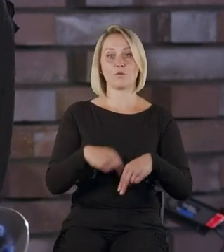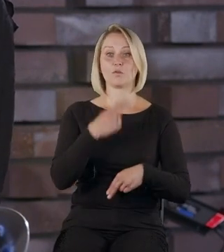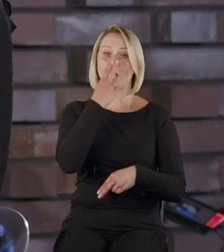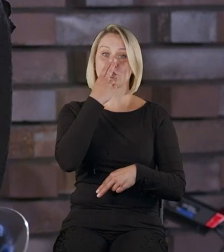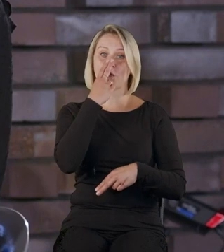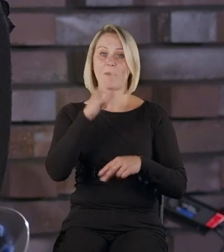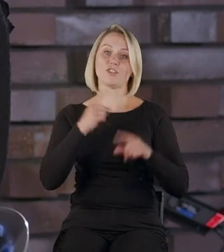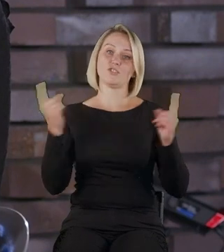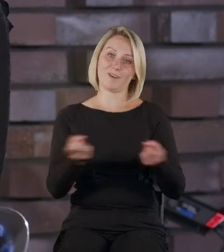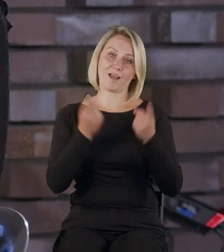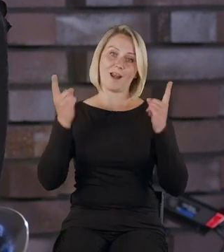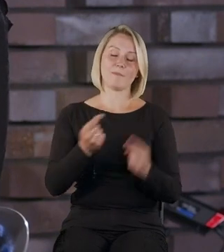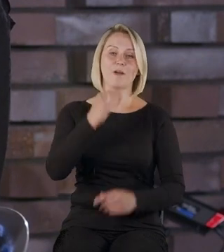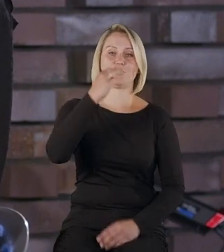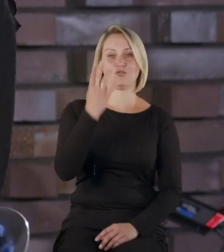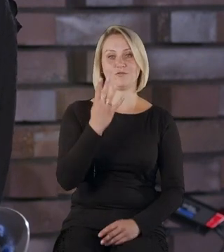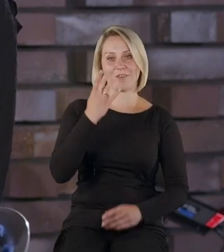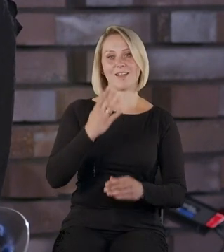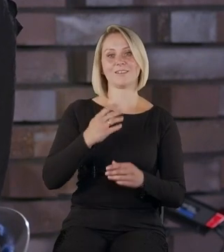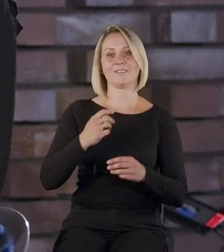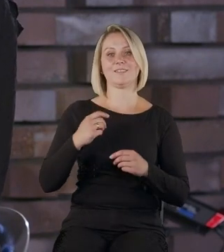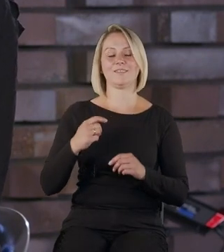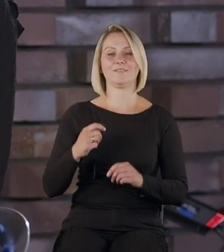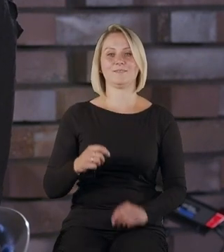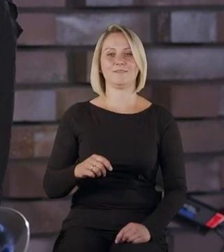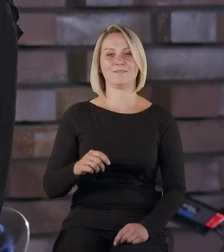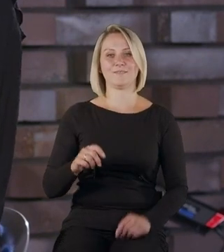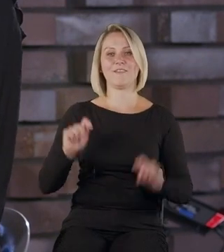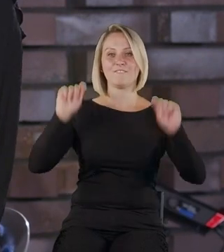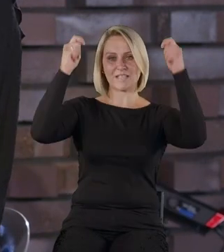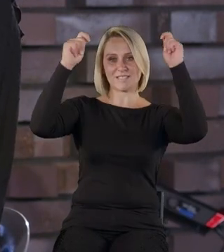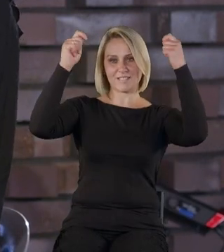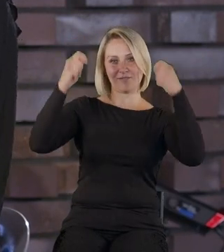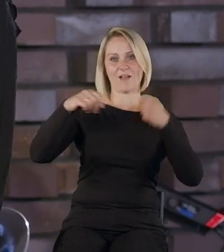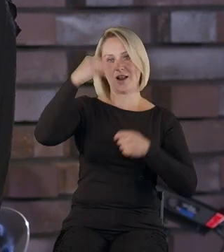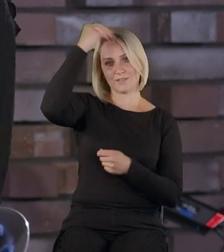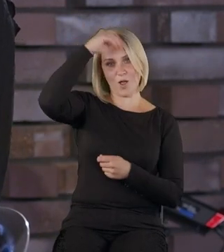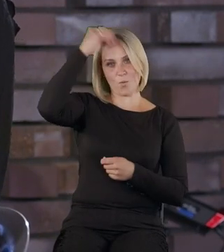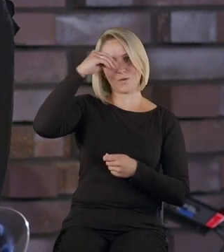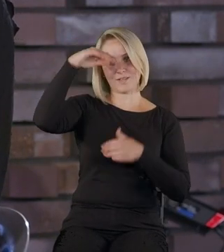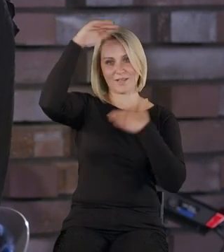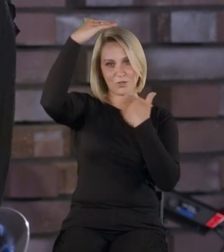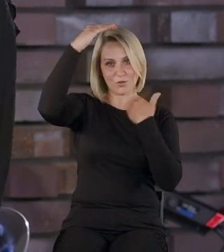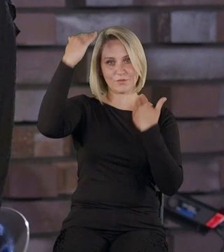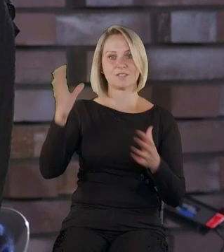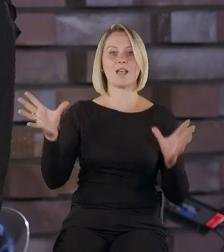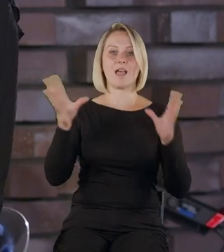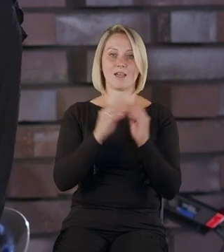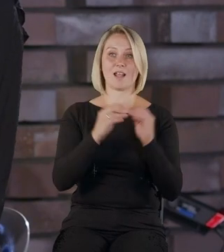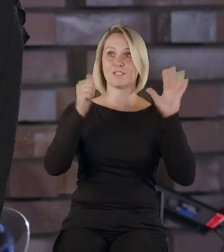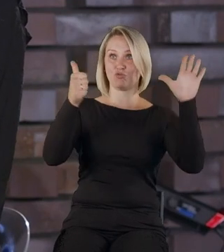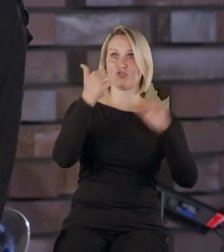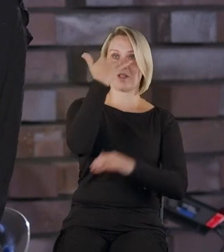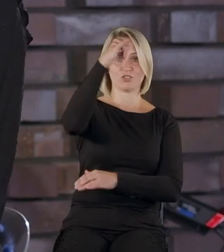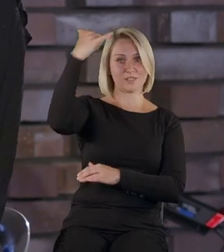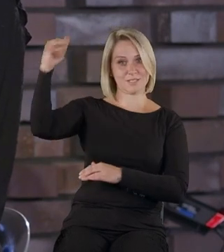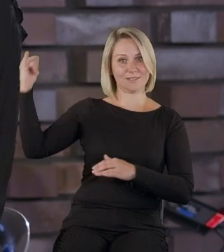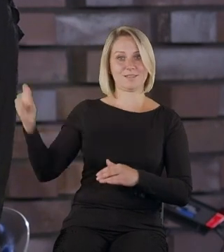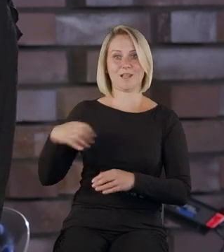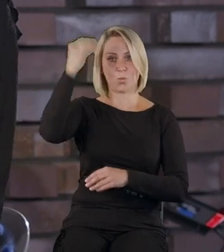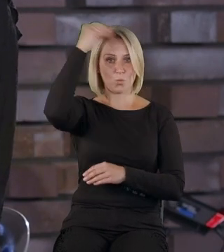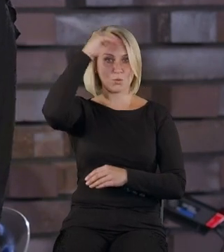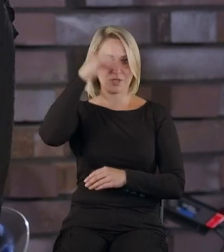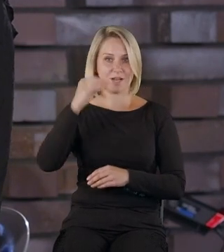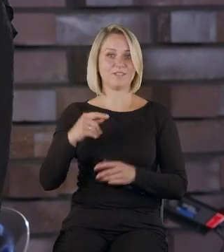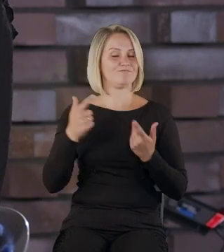spot reklamowy 4. Śląskiego Festiwalu Nauki Katowice, który Uniwersytet Śląski organizuje wraz z 6 innymi uczelniami ze Śląska.